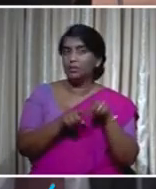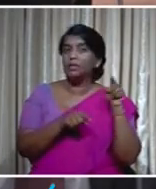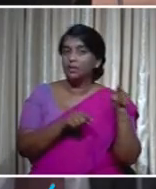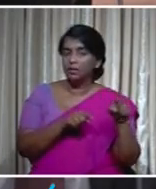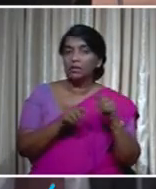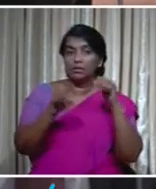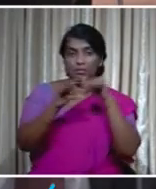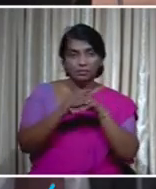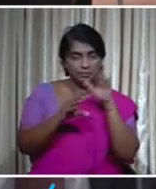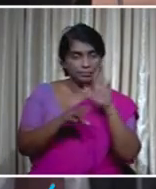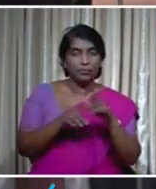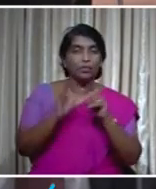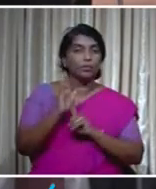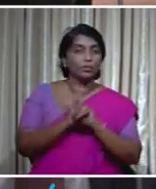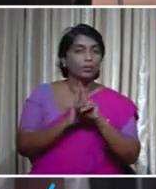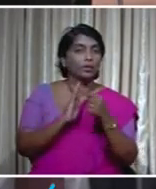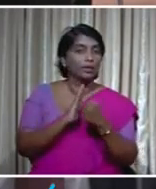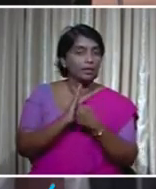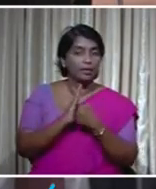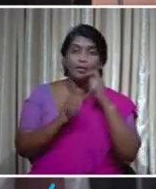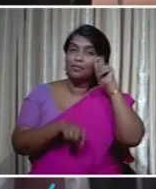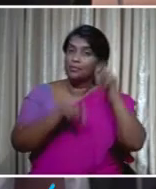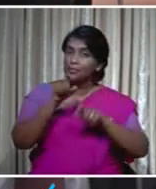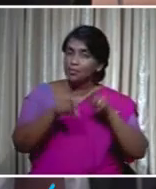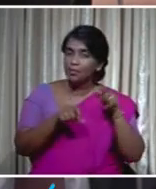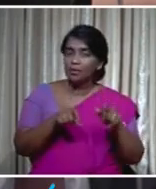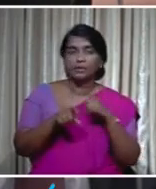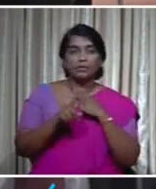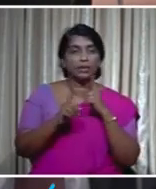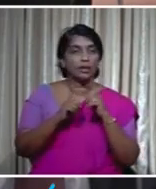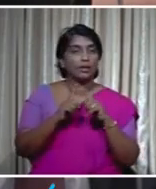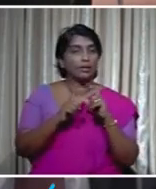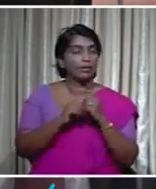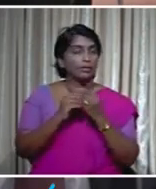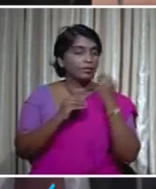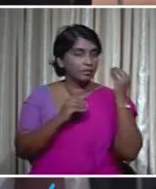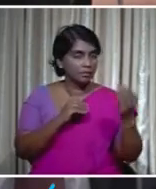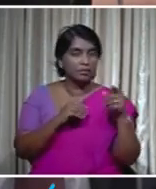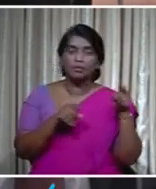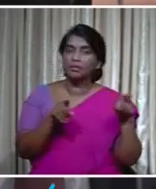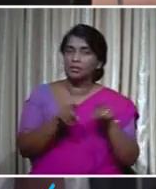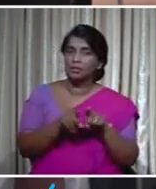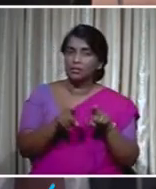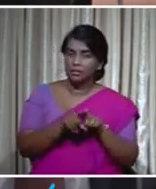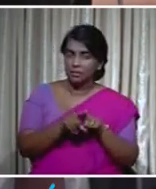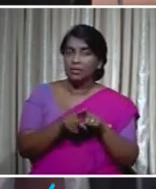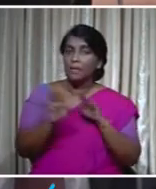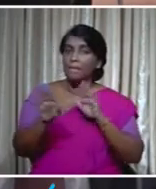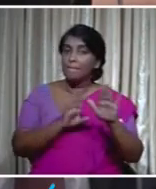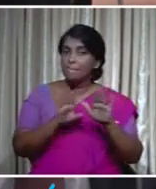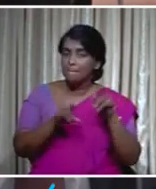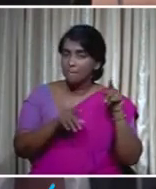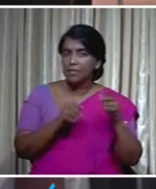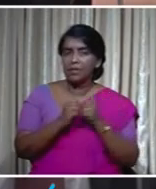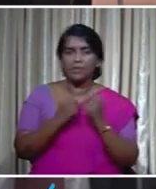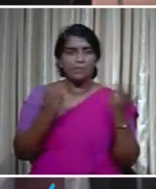கிழக்கை சேர்ந்தவர்களுக்கான கல்வியை வழங்குவதில் அந்த பல்கலைக்கழகம் கூட சரியாக செயல்பட முடியாமல் இருக்கிறது. ஆகவே அதனை ஒரு பீடமாக மாற்ற முயற்சியுங்கள்.